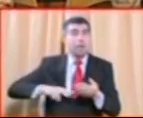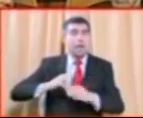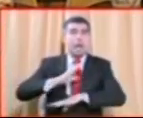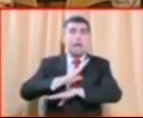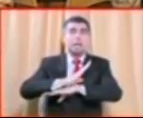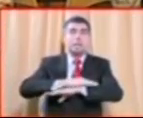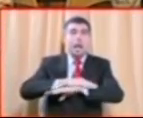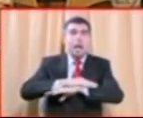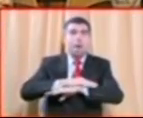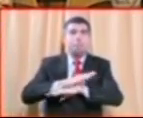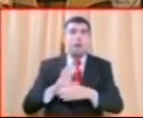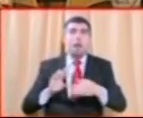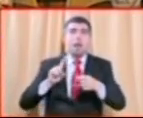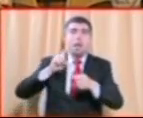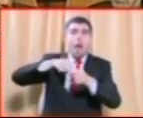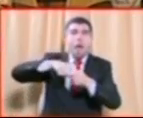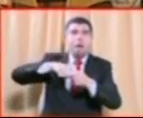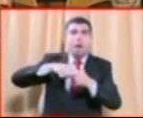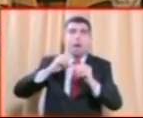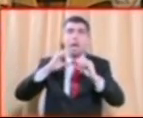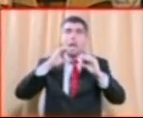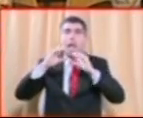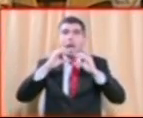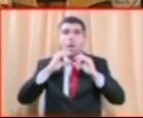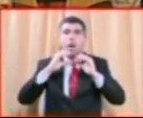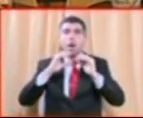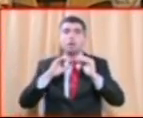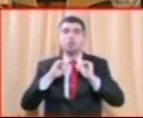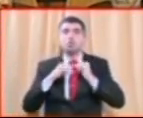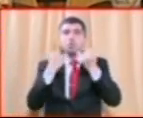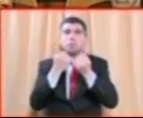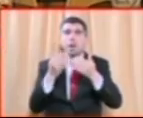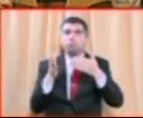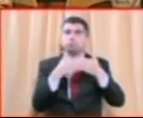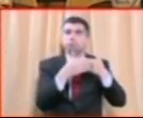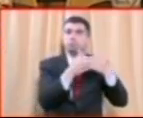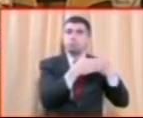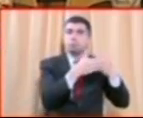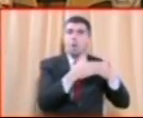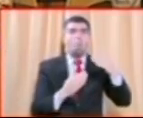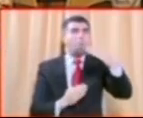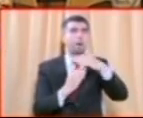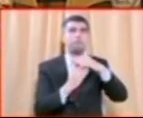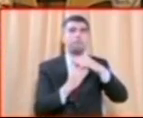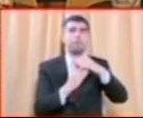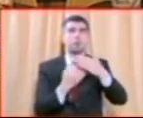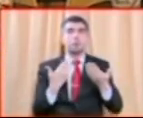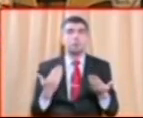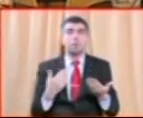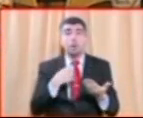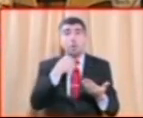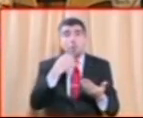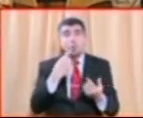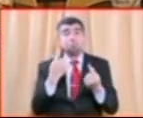المؤسسات النقابيه وغياب حوار مع الممثلين ديال العاملين في المؤسسه. كتقول لنا خديتوا